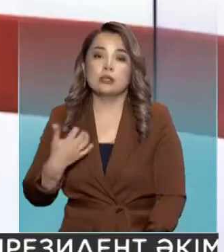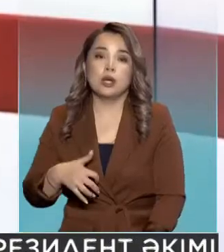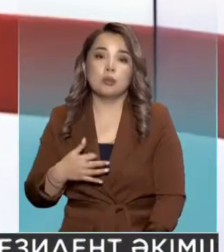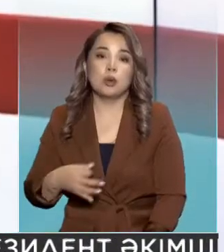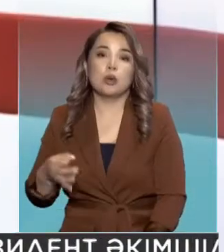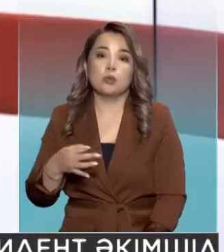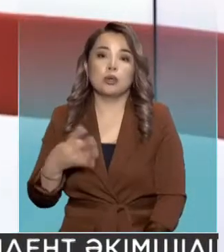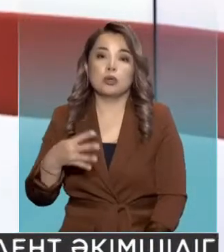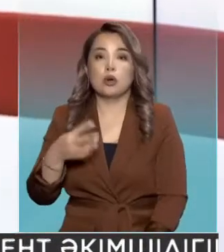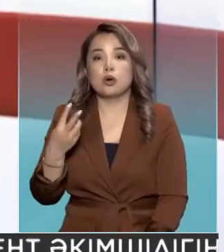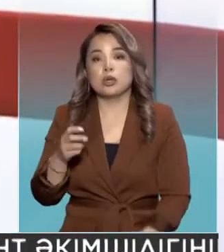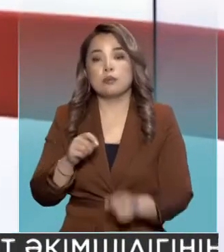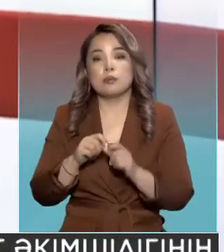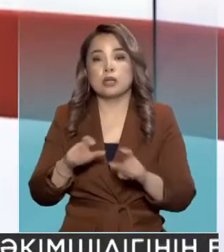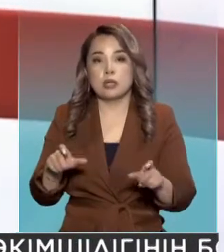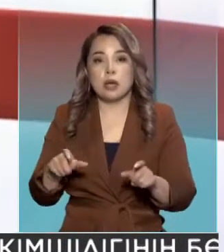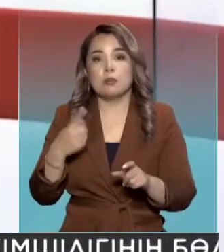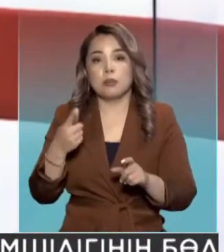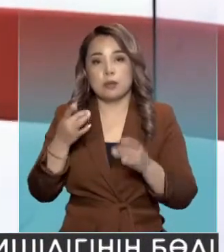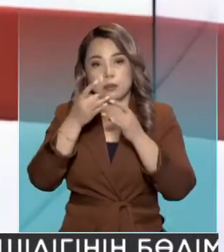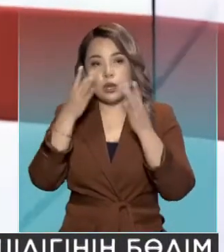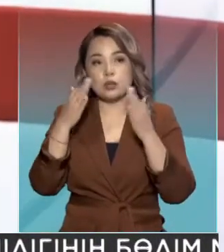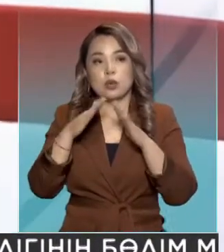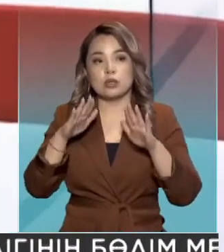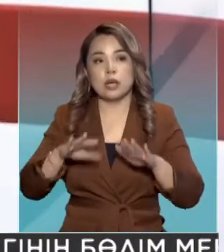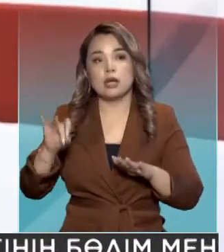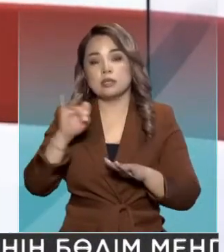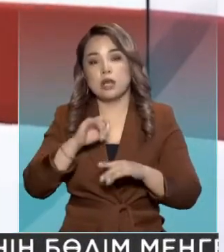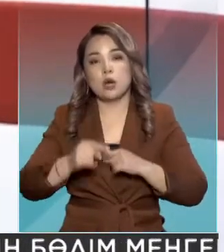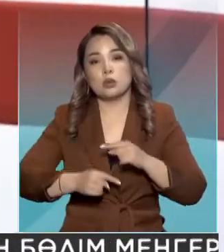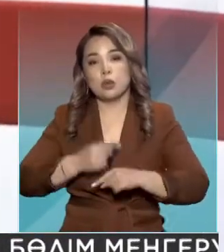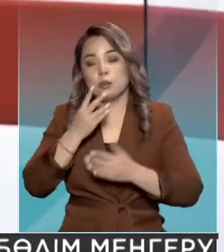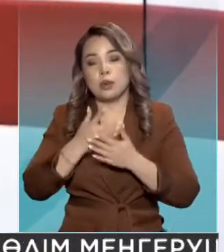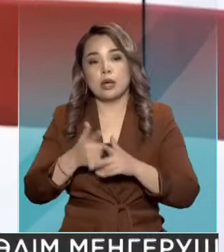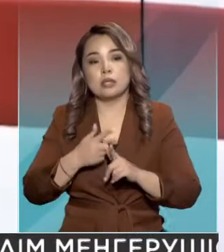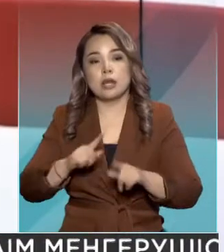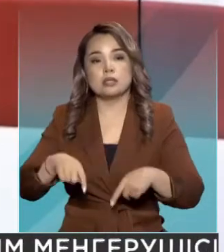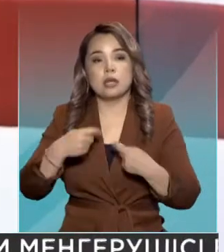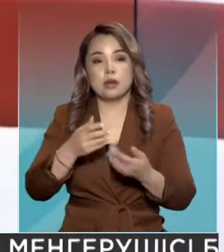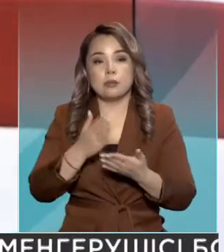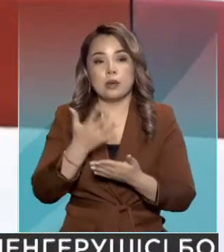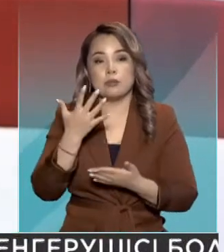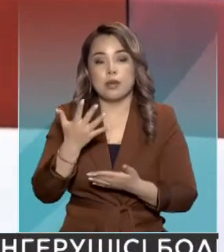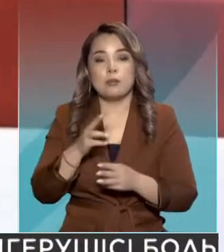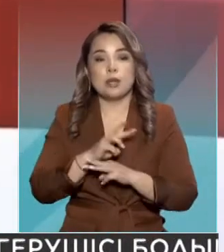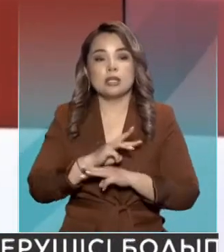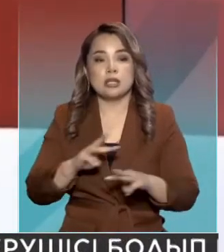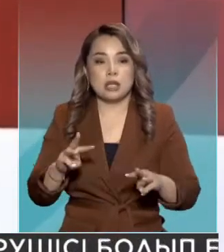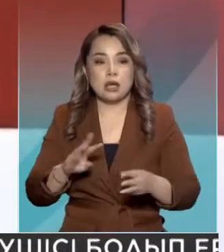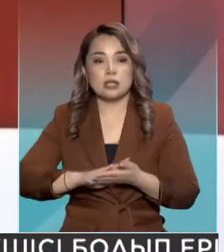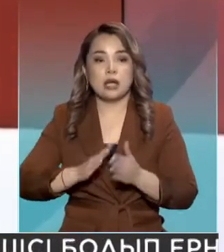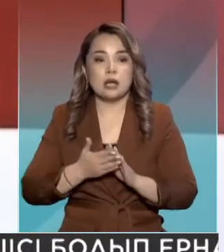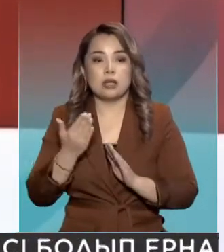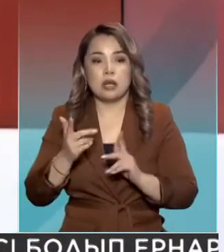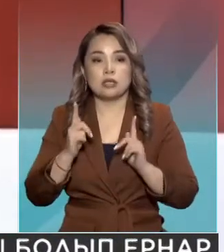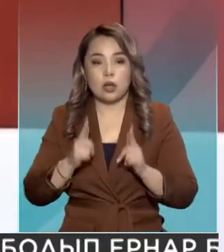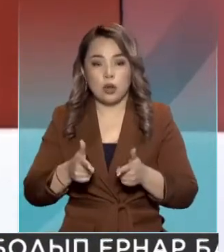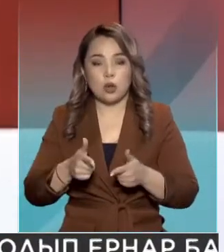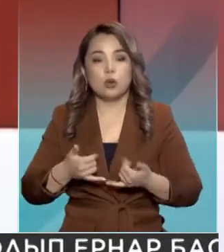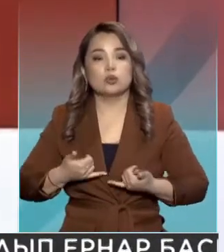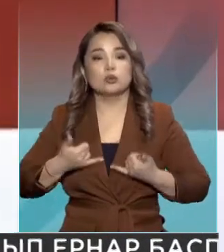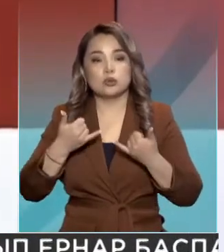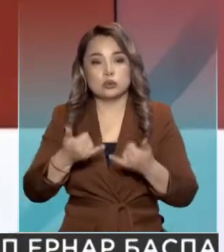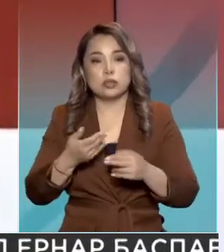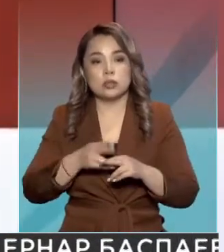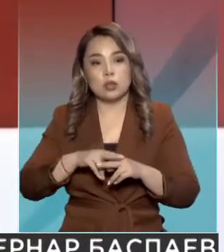Жамбыл облысындағы 43 мектеп пен бір мәдениет үйіне тарихи тұлғалардың есімі берілді. 5 министрліктен келісім алынғаннан кейін ұсыныс